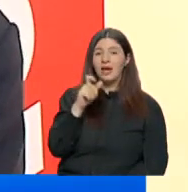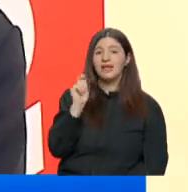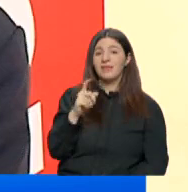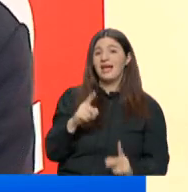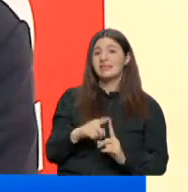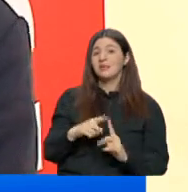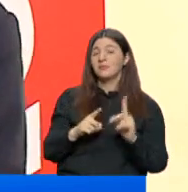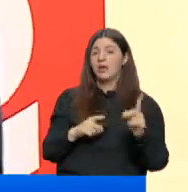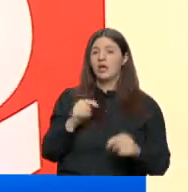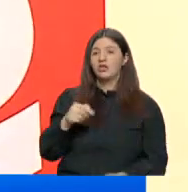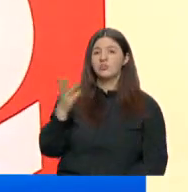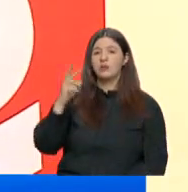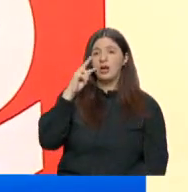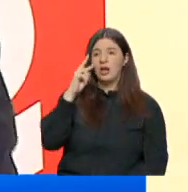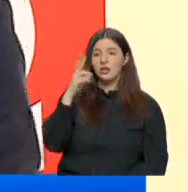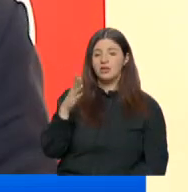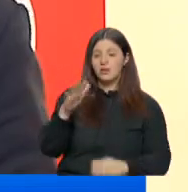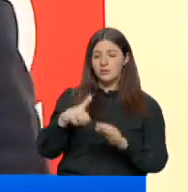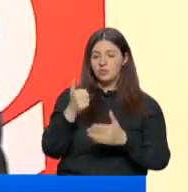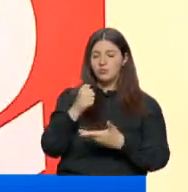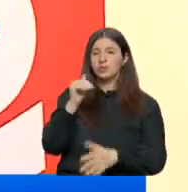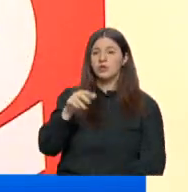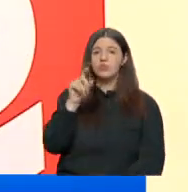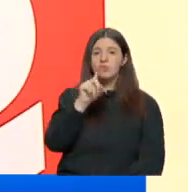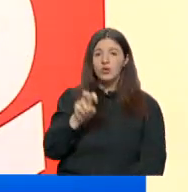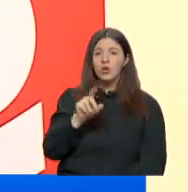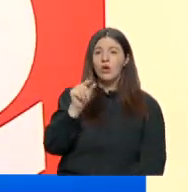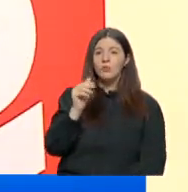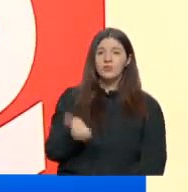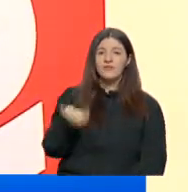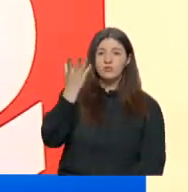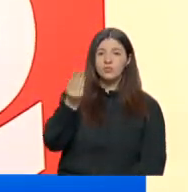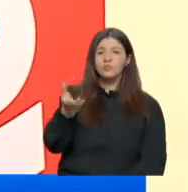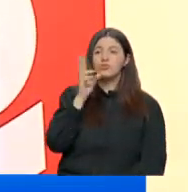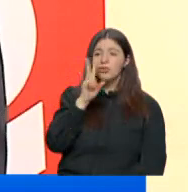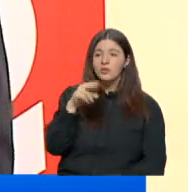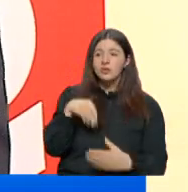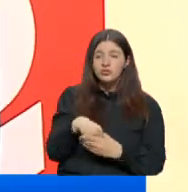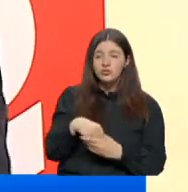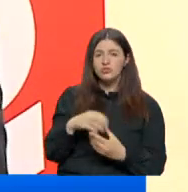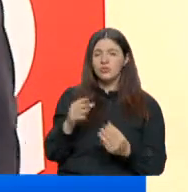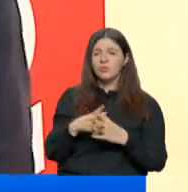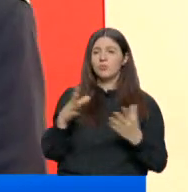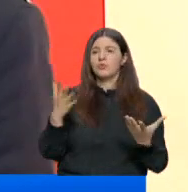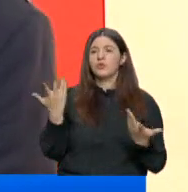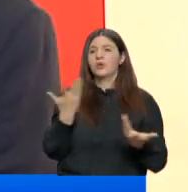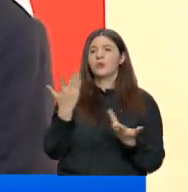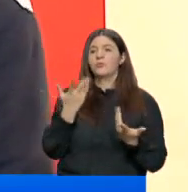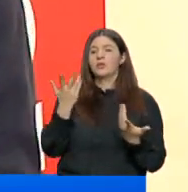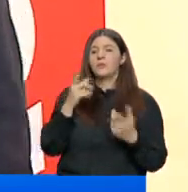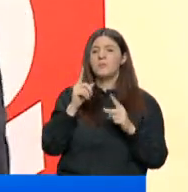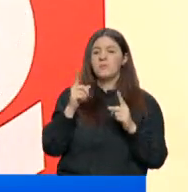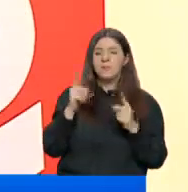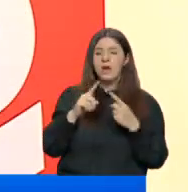yaptıkları hesapta. Şimdi Aralık'ta meclis bütçeye geldiğinde zaten dolar 11'i geçmişti. Yani bunu görmek için çok büyük iktisat bilgisine gerek